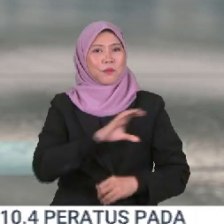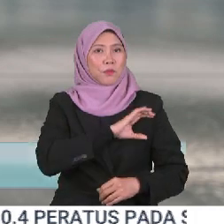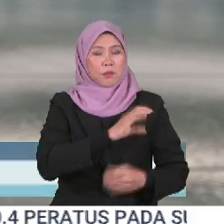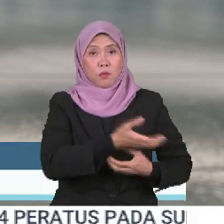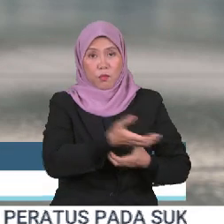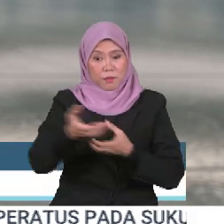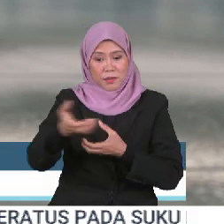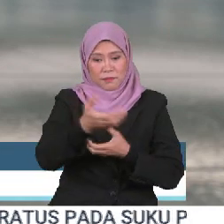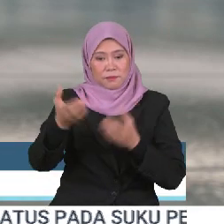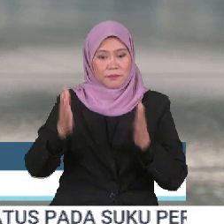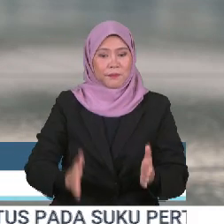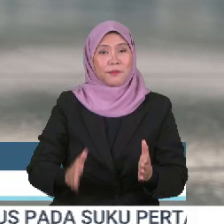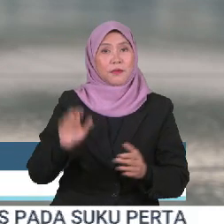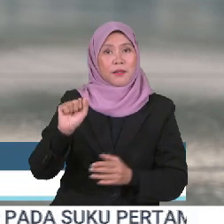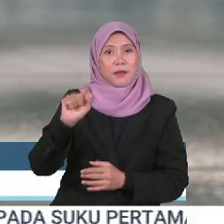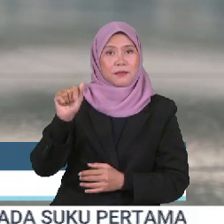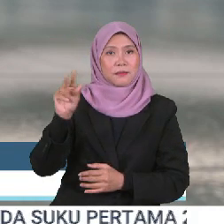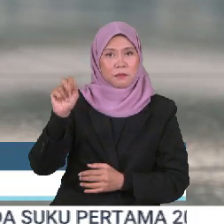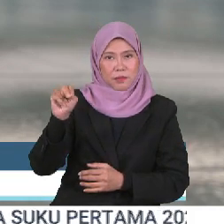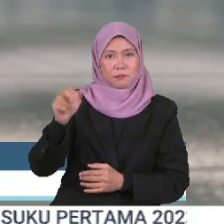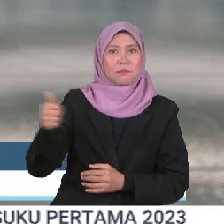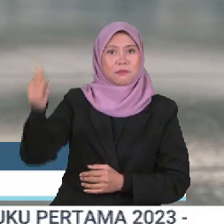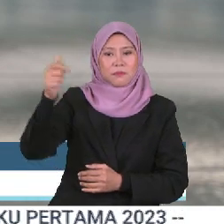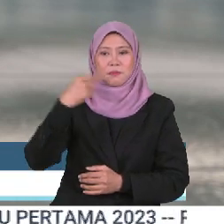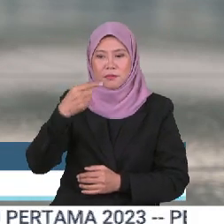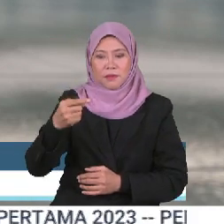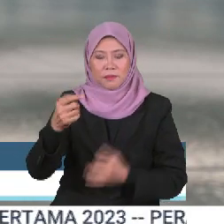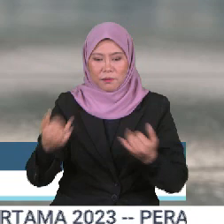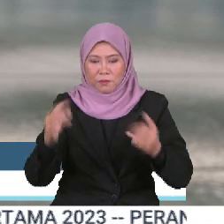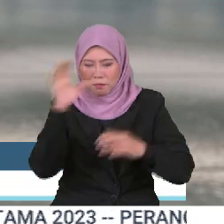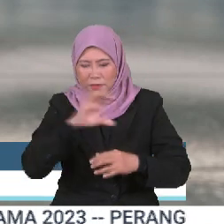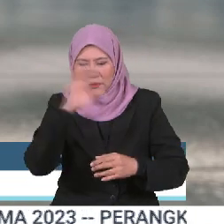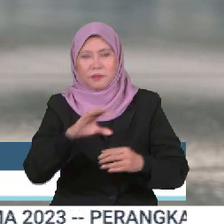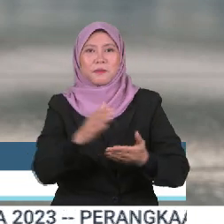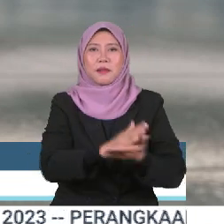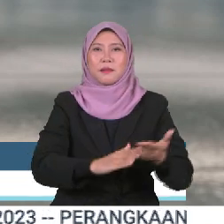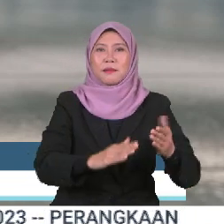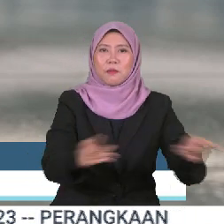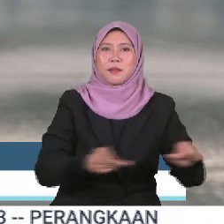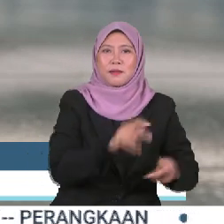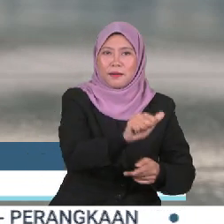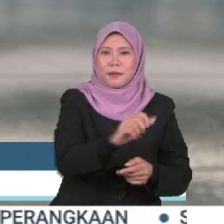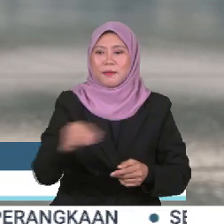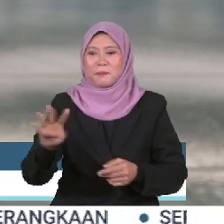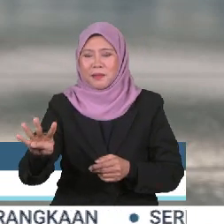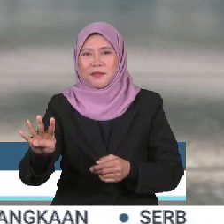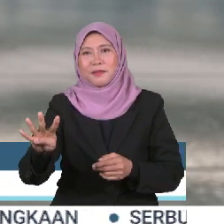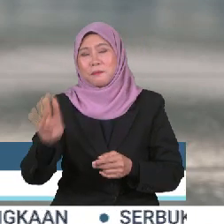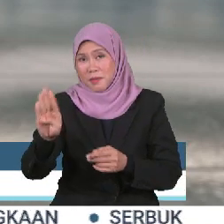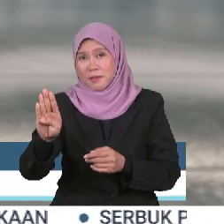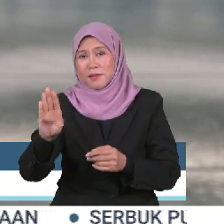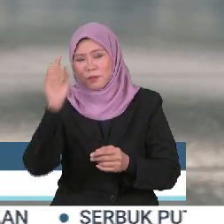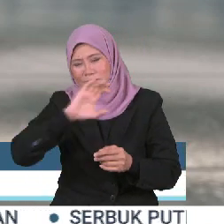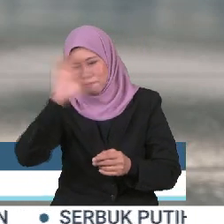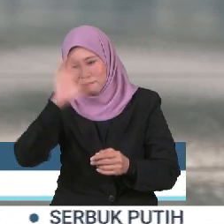Malaysia JBPM Terengganu Azman Alias berkata, operasi masih tertumpu di sektor A dan B dengan kawasan pencarian